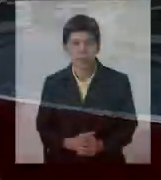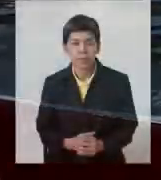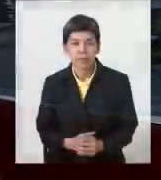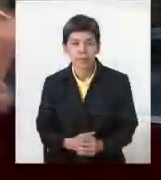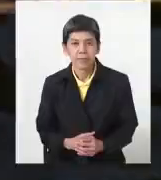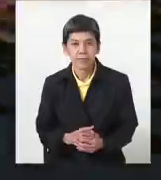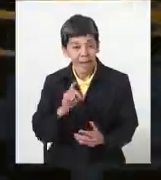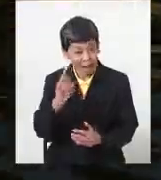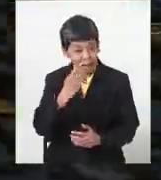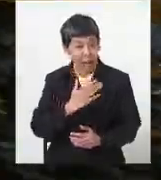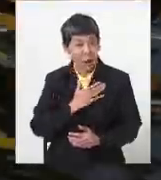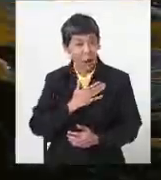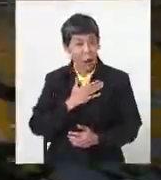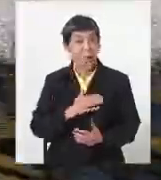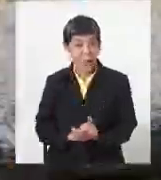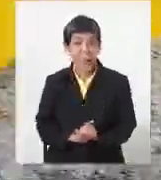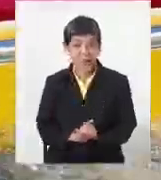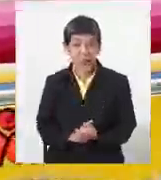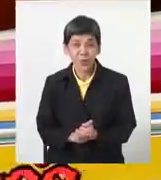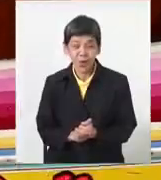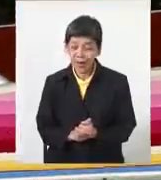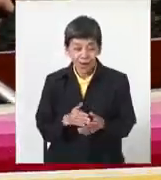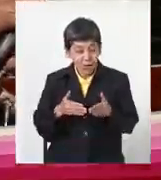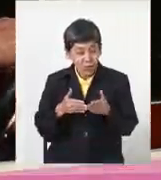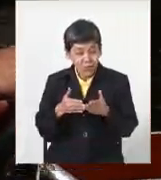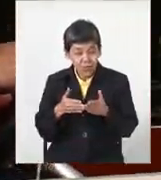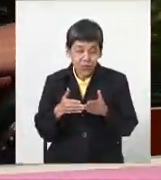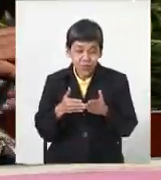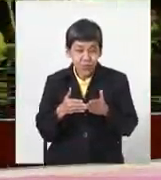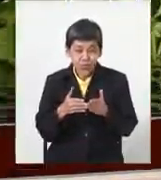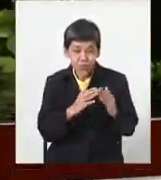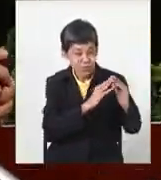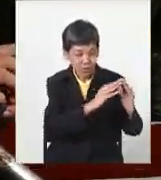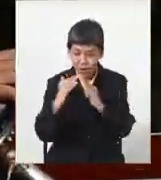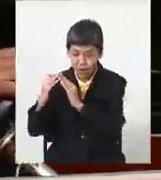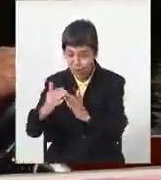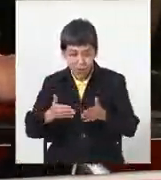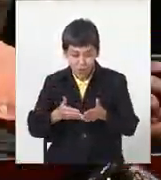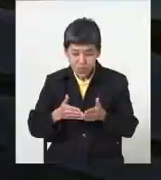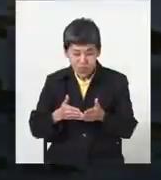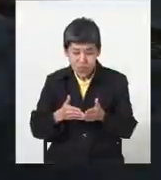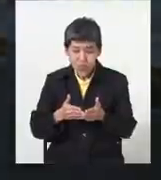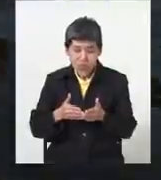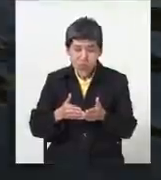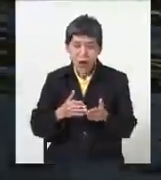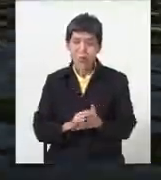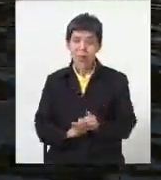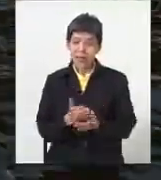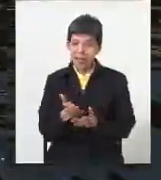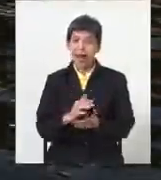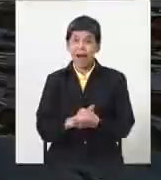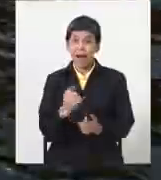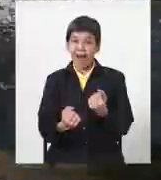ทงเป็นครั้งแรกของผมเลยนะครับที่ได้ล่องเรือไปตามลำคลองแล้วก็ได้ขี่เรือ